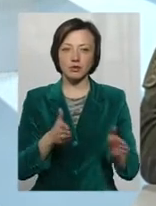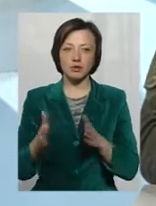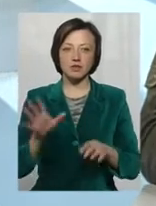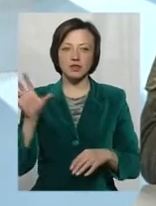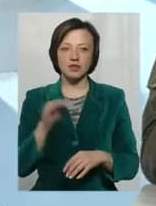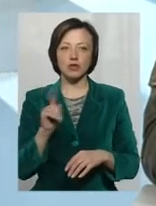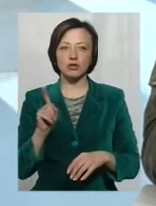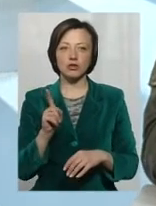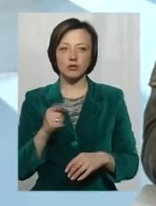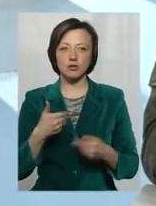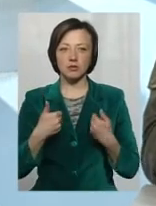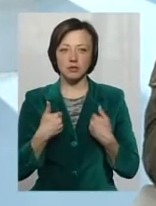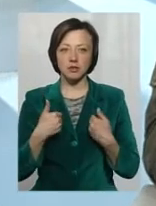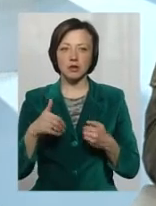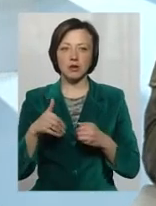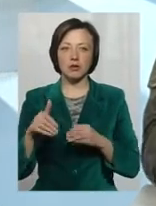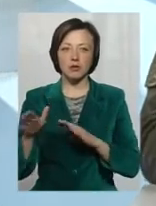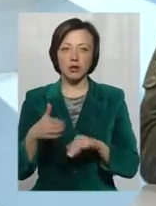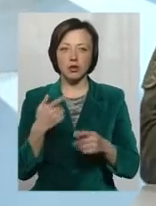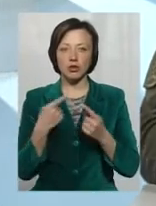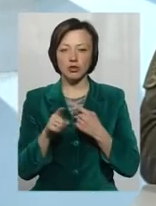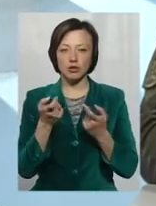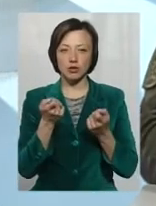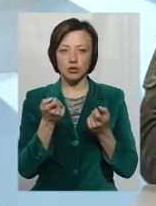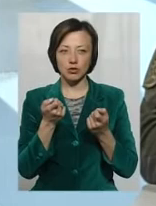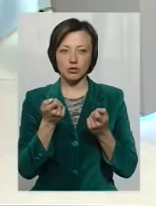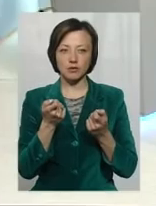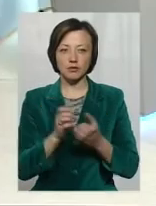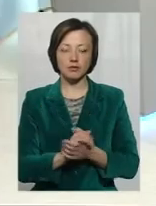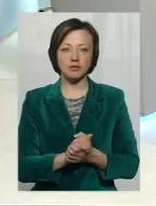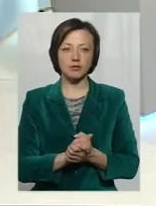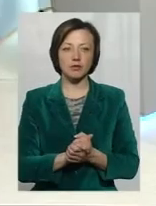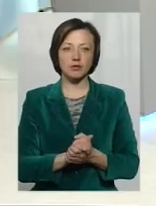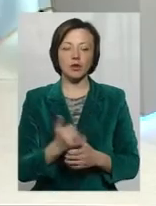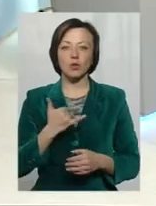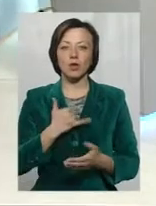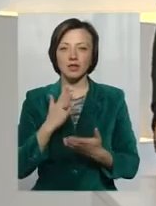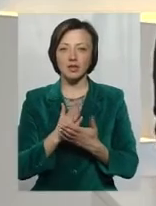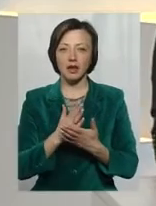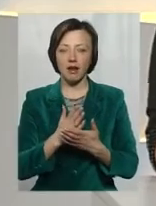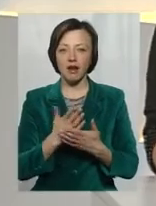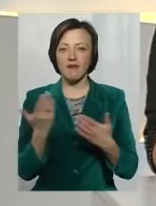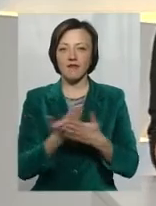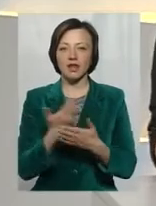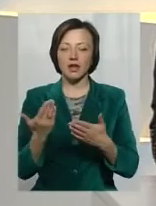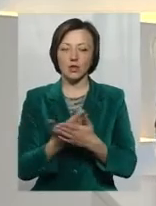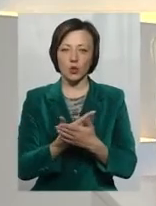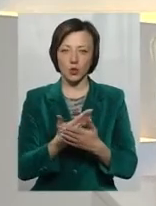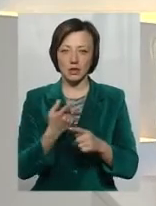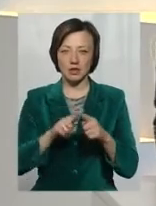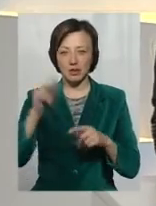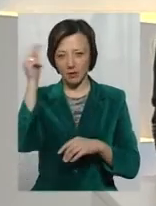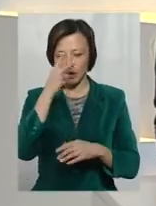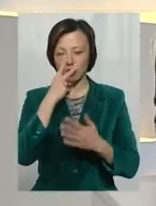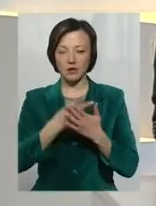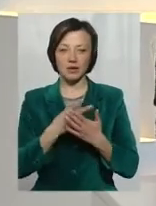проходили, фактично, тільки під іншим кутом чуть-чуть. До речі, у нас є відеосюжет з цих навчань. Давайте